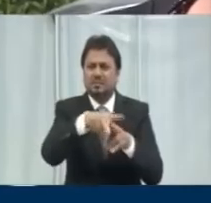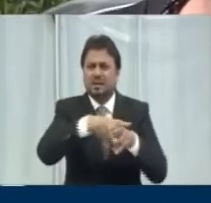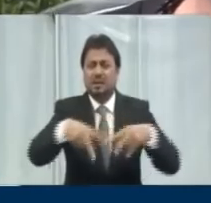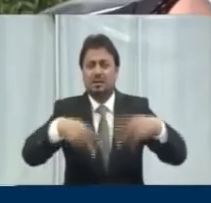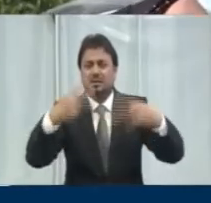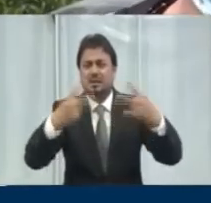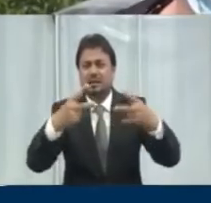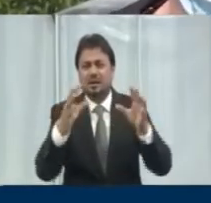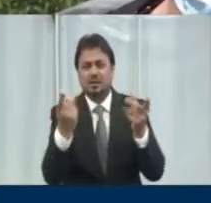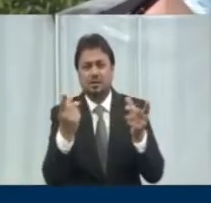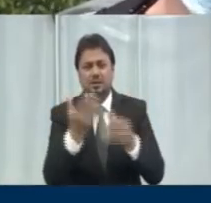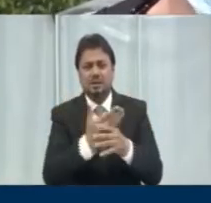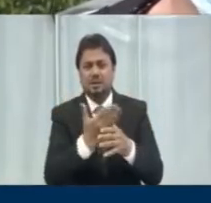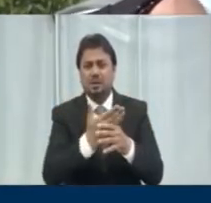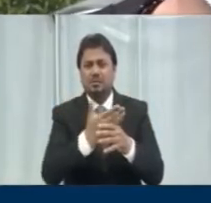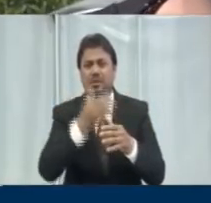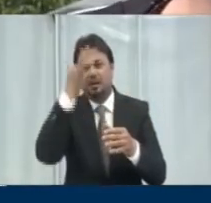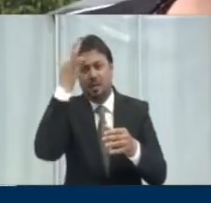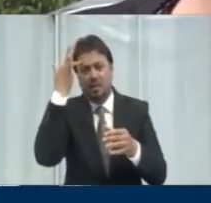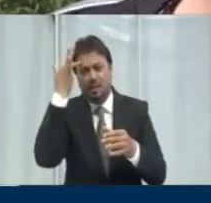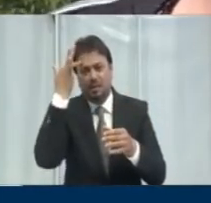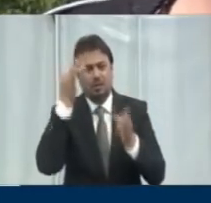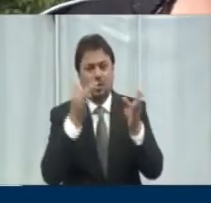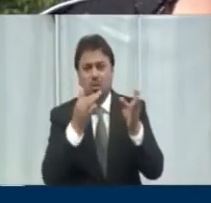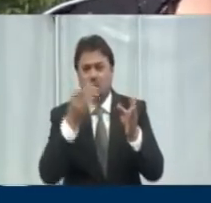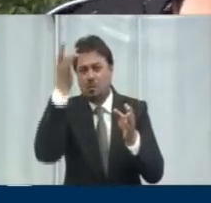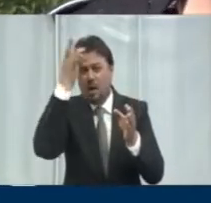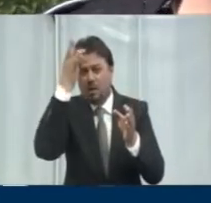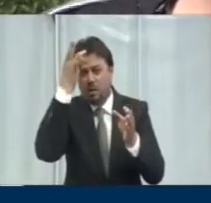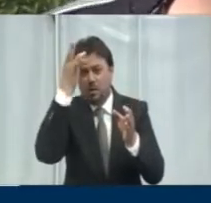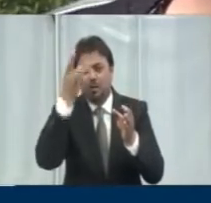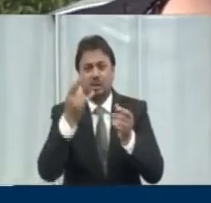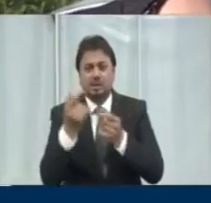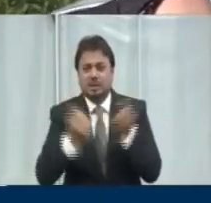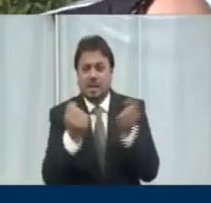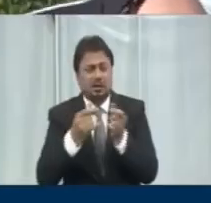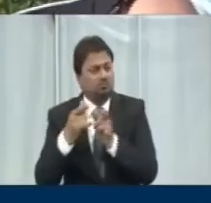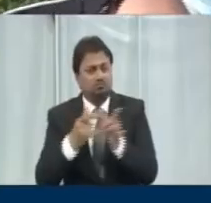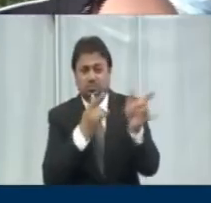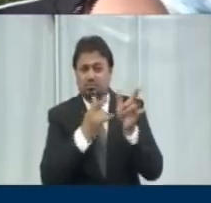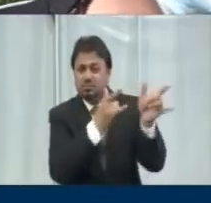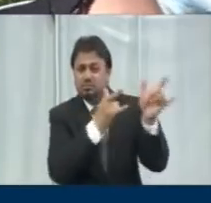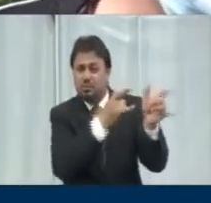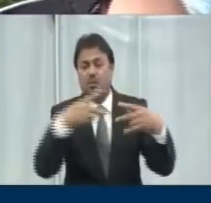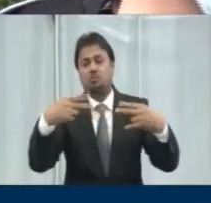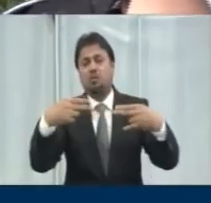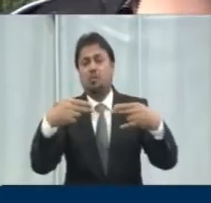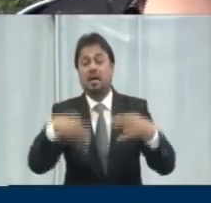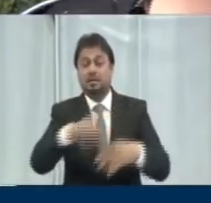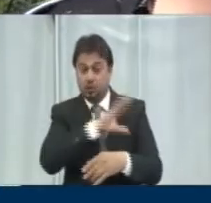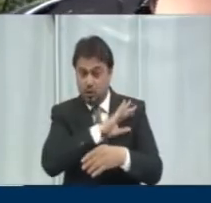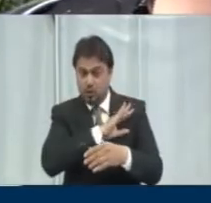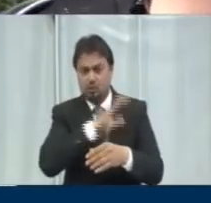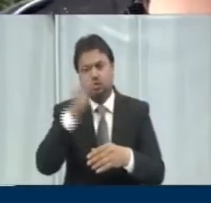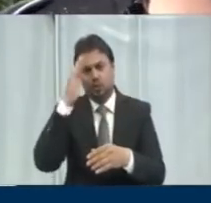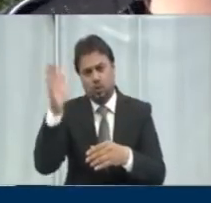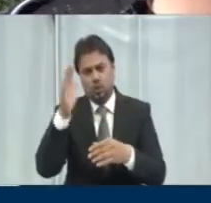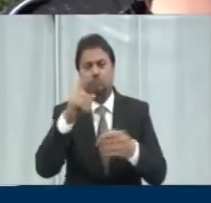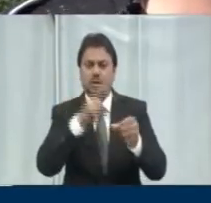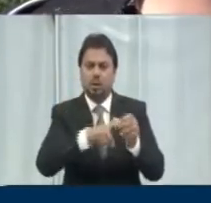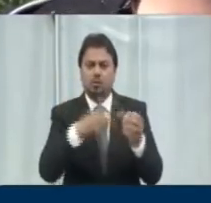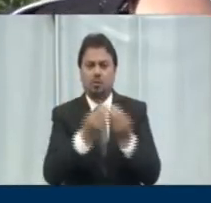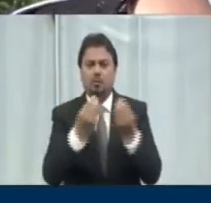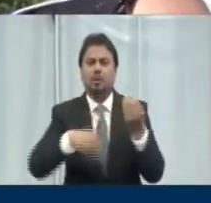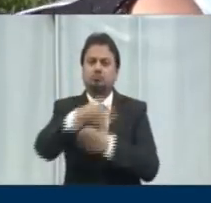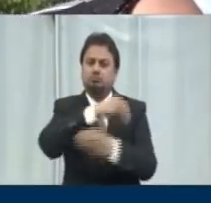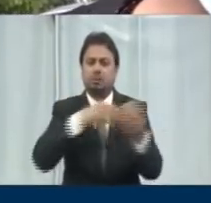موضوع مثلا عنده ازمه او عنده حاله مرضيه وهاي، بس الحمد لله حاليا القوات الامنيه متعاونه بهذا الشيء، دائما دا